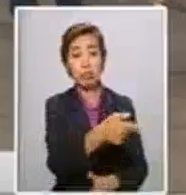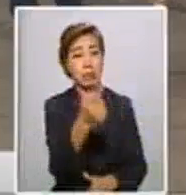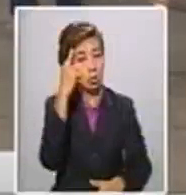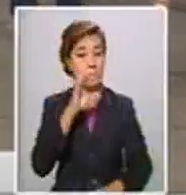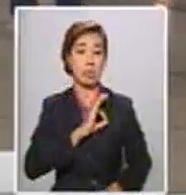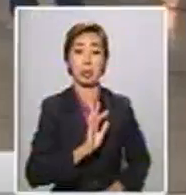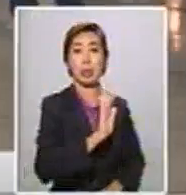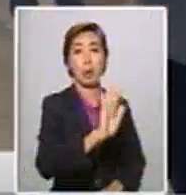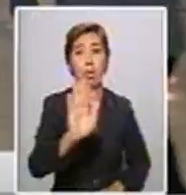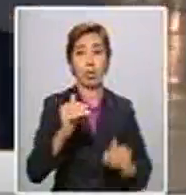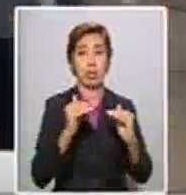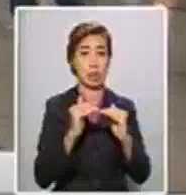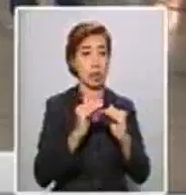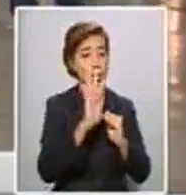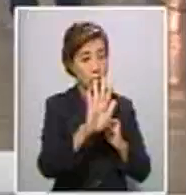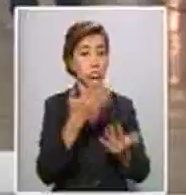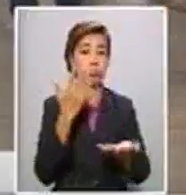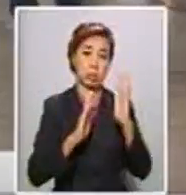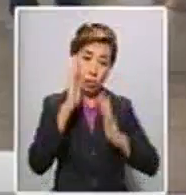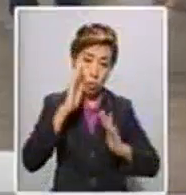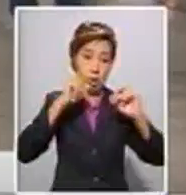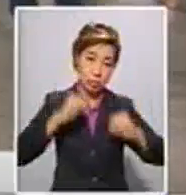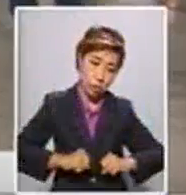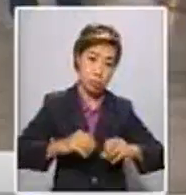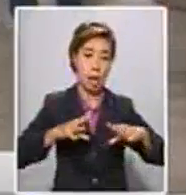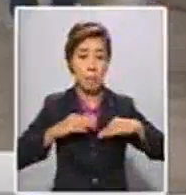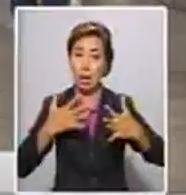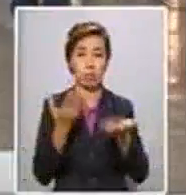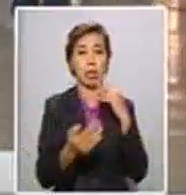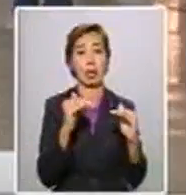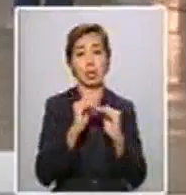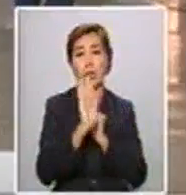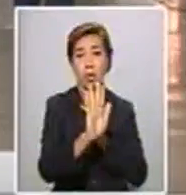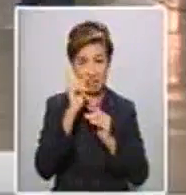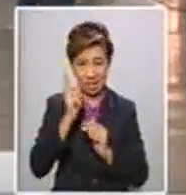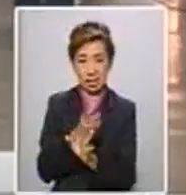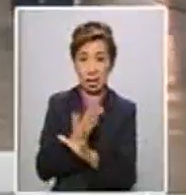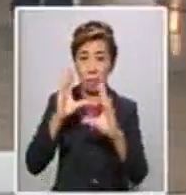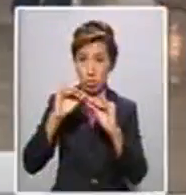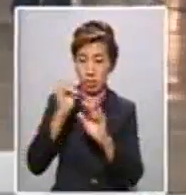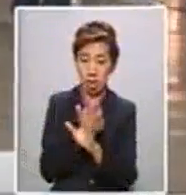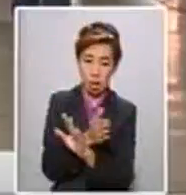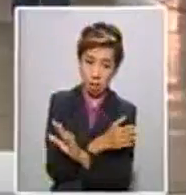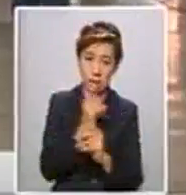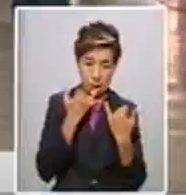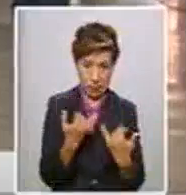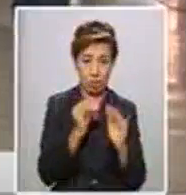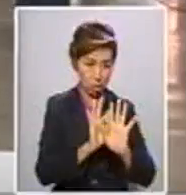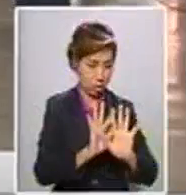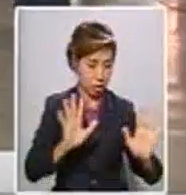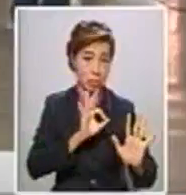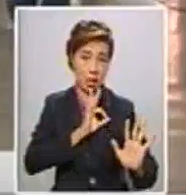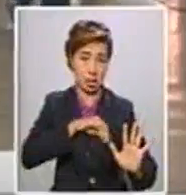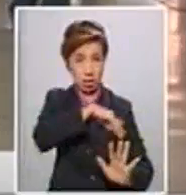าชิกแต่ละคนนะครับในการที่จะลงมติแม้ว่าก่อนหน้านี้ในช่วงแรกๆที่ก่อนที่จะมีการประชุมเริ่มต้นขึ้นนั้นได้มีการถ่ายรูปหมู่ของ